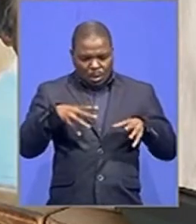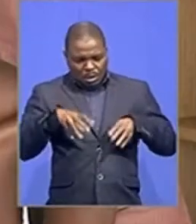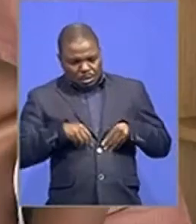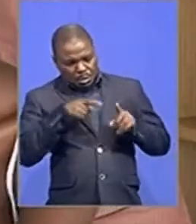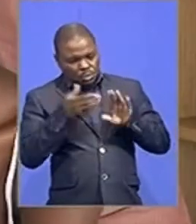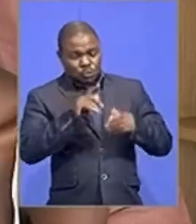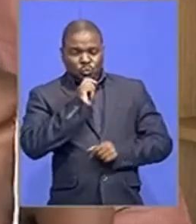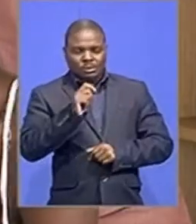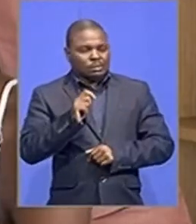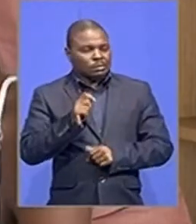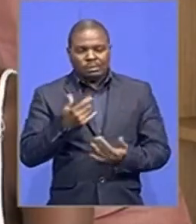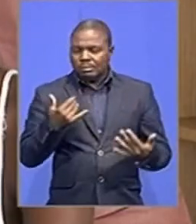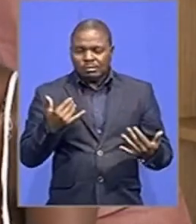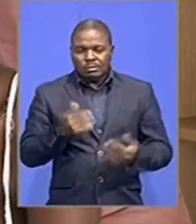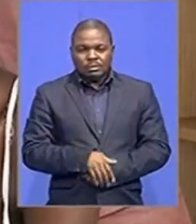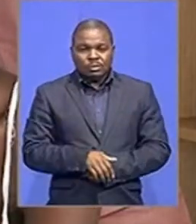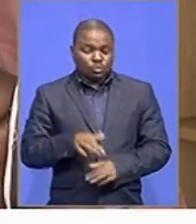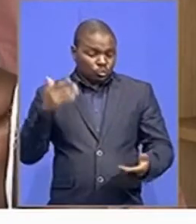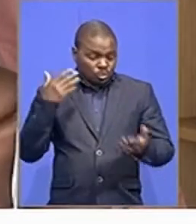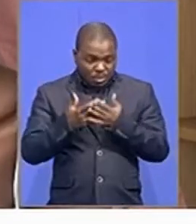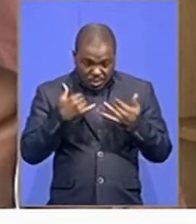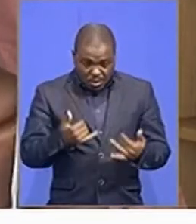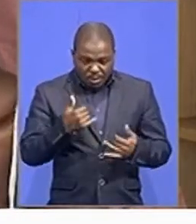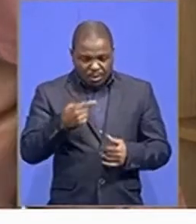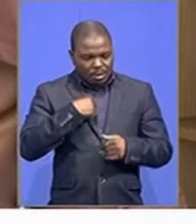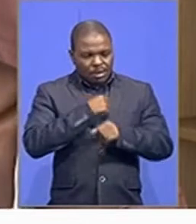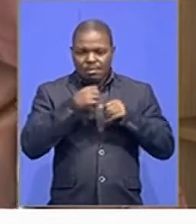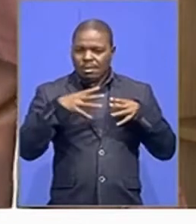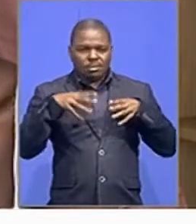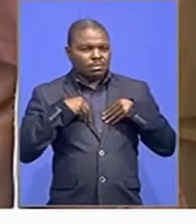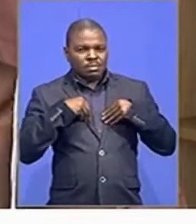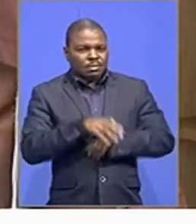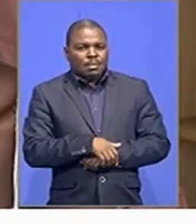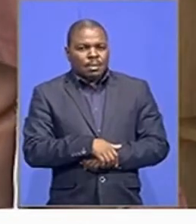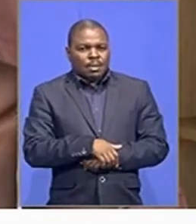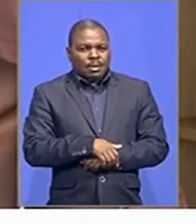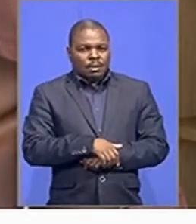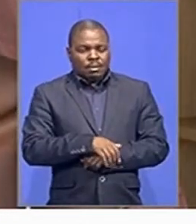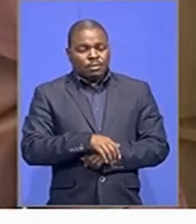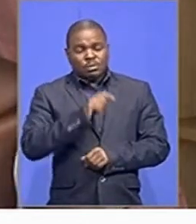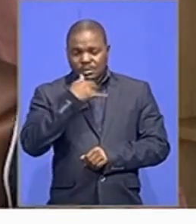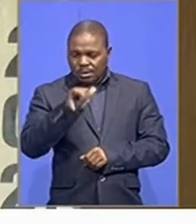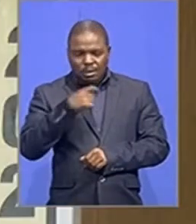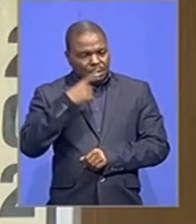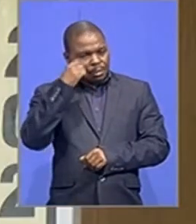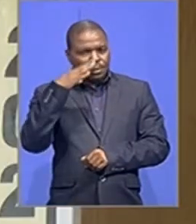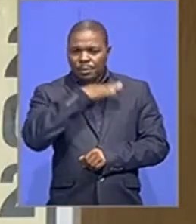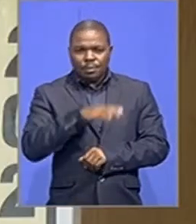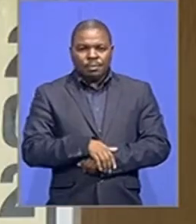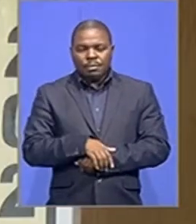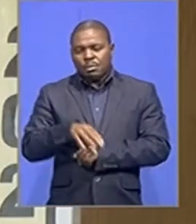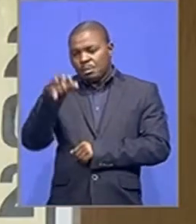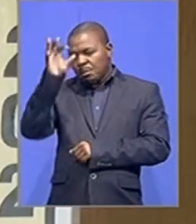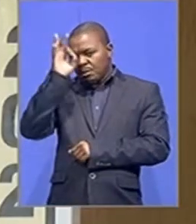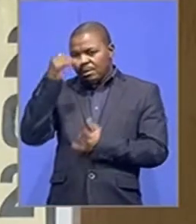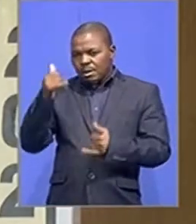tlhokafetse. No ga se ke emete gore Thuto o tlhokaetse ga e se nno e ntse no. Mapodisi ga a